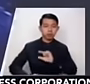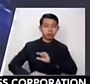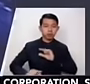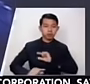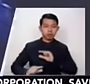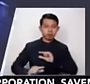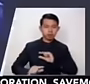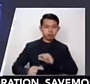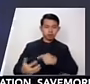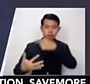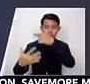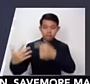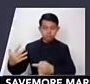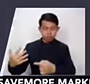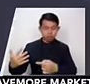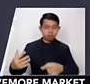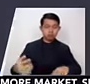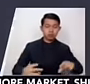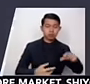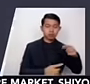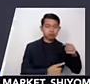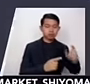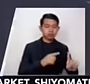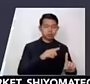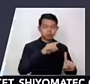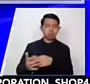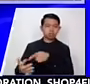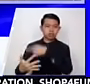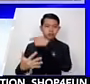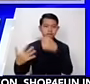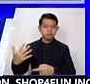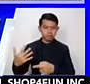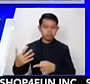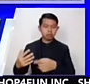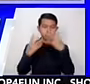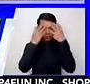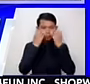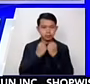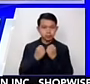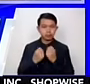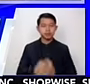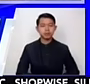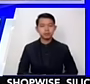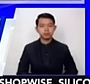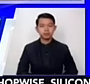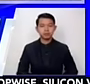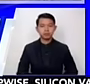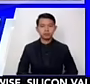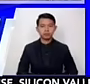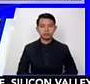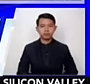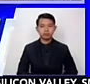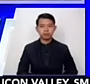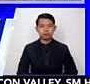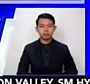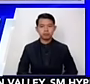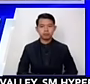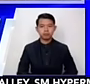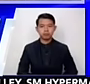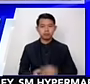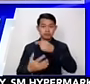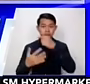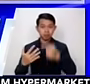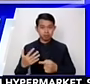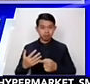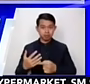loob sa establisimyento may unang balita si Jomer apresto ang akala ng mga Kawatan kontrolado